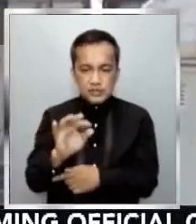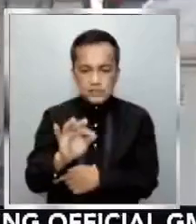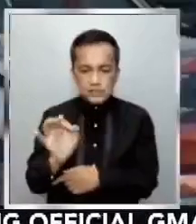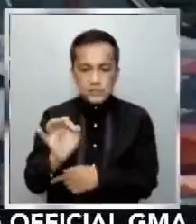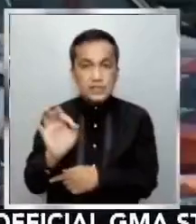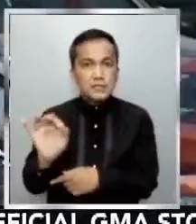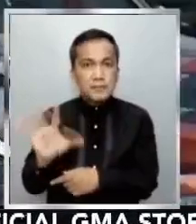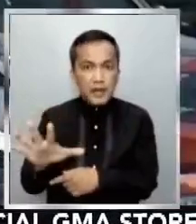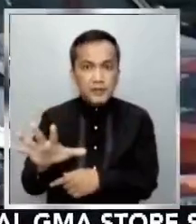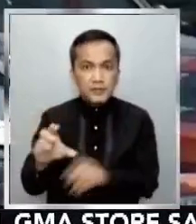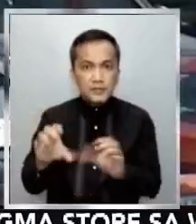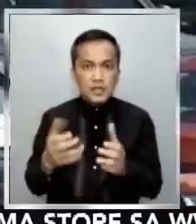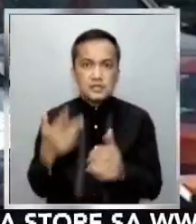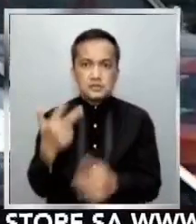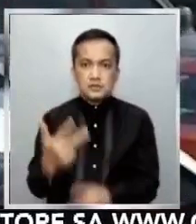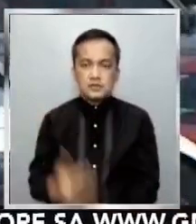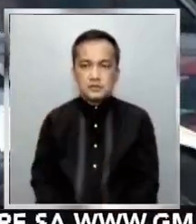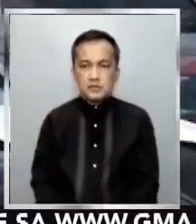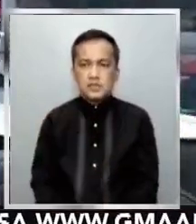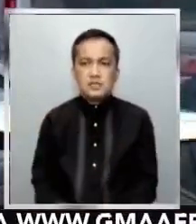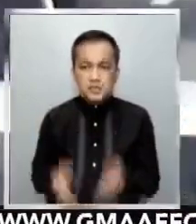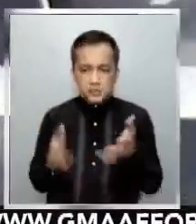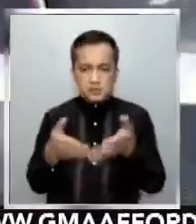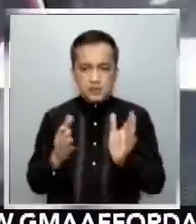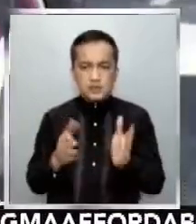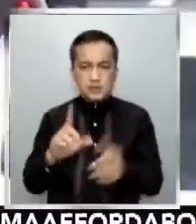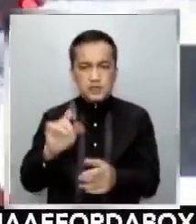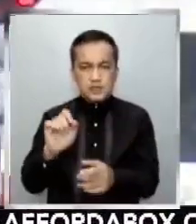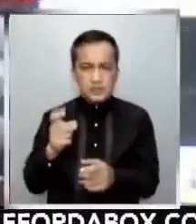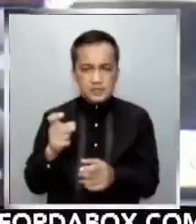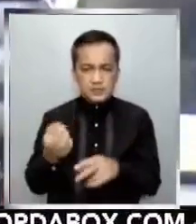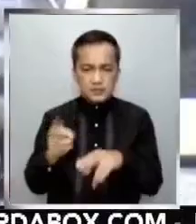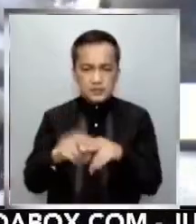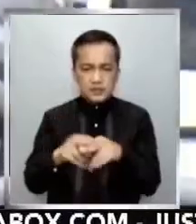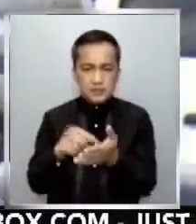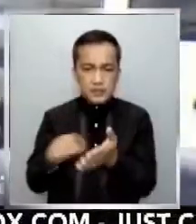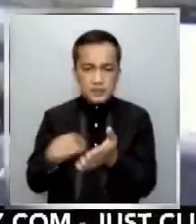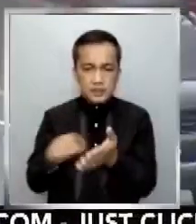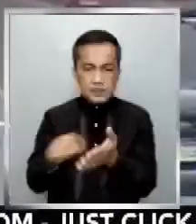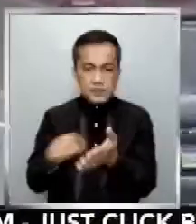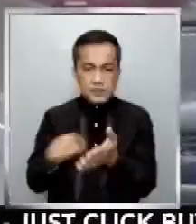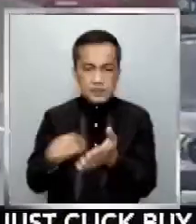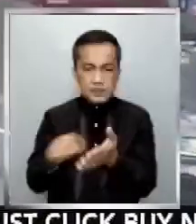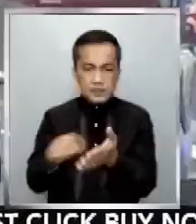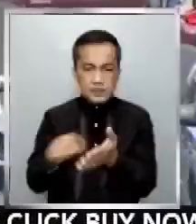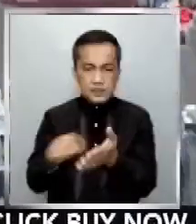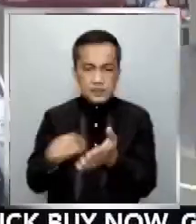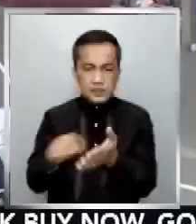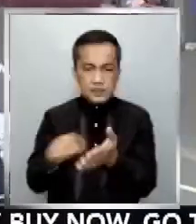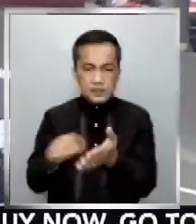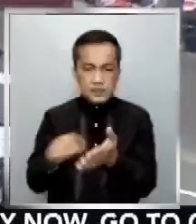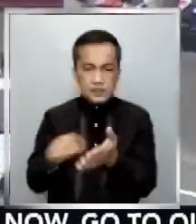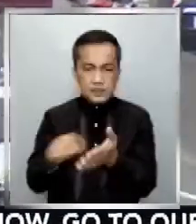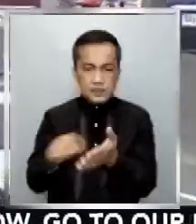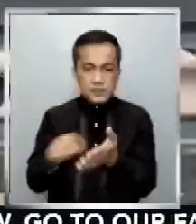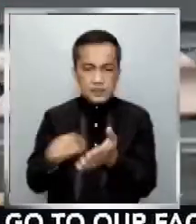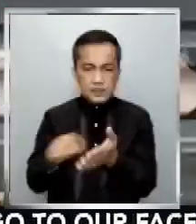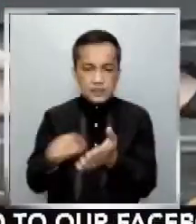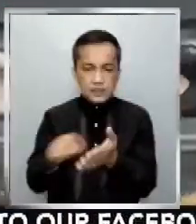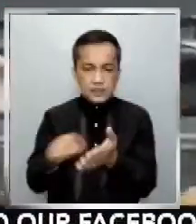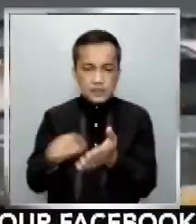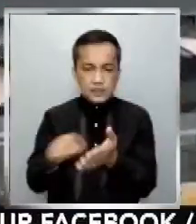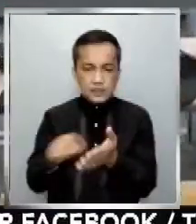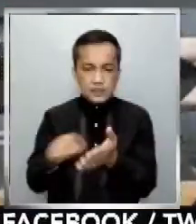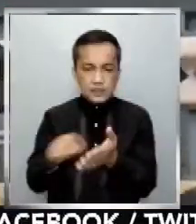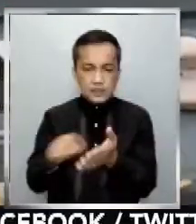Class 3. Pinapayagan ng NLEX na magtaas singil ng toll kada 2 taon. May taas singil din noon lang Mayo na para